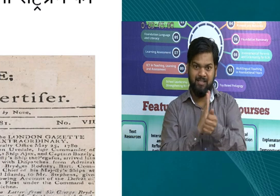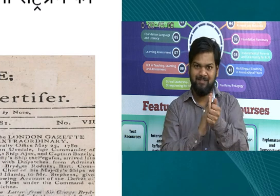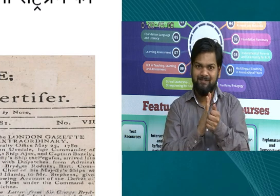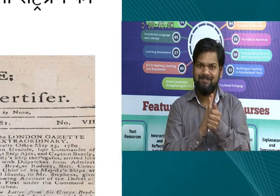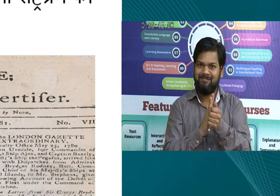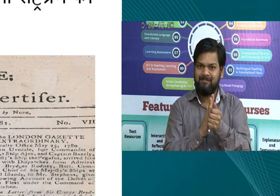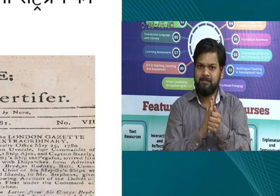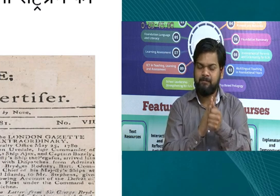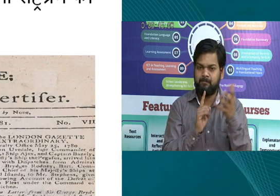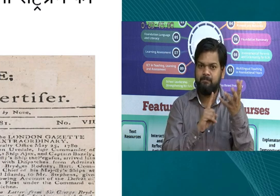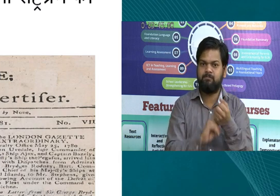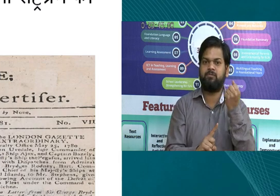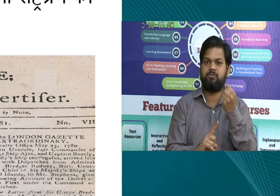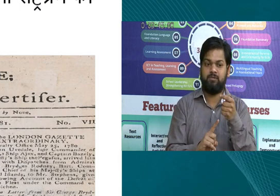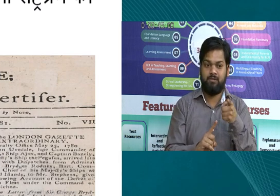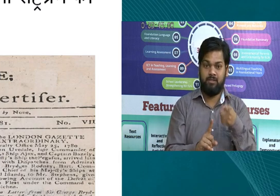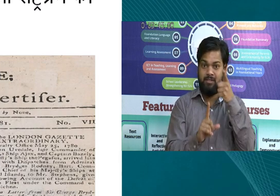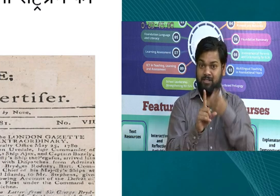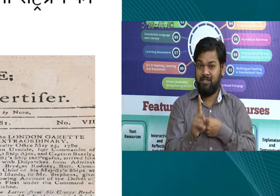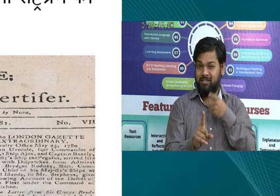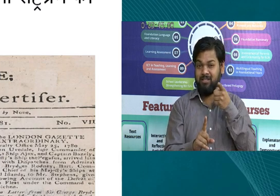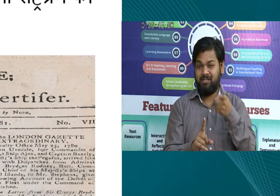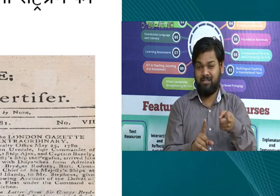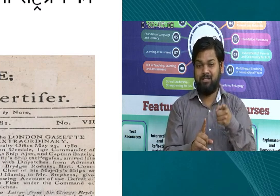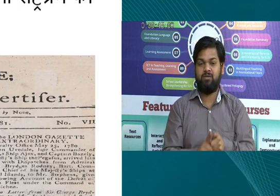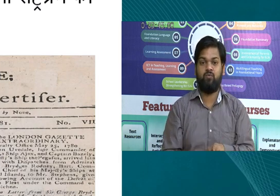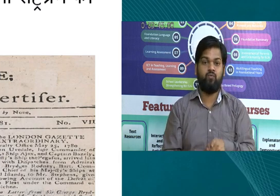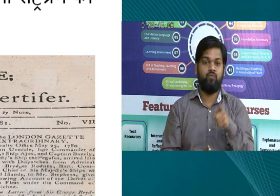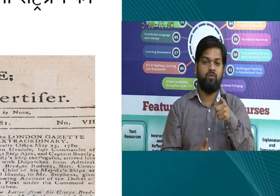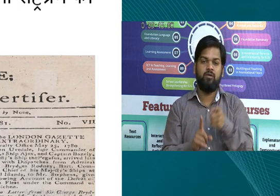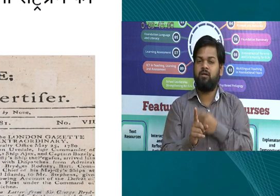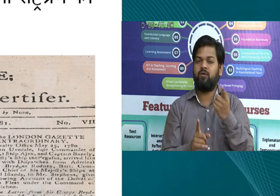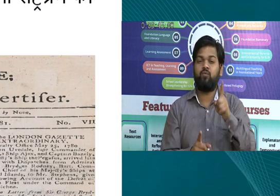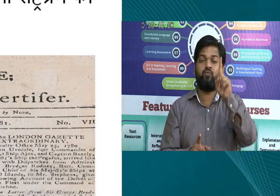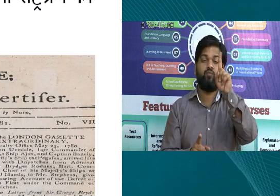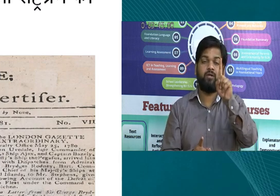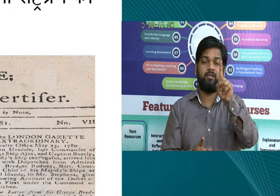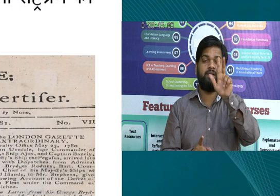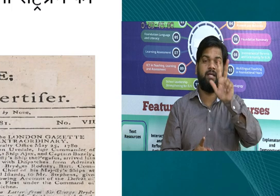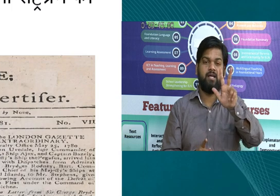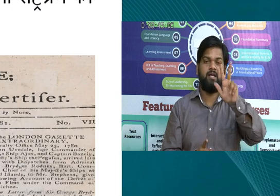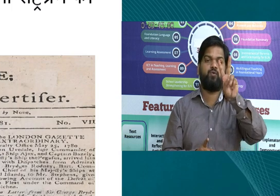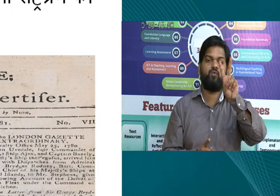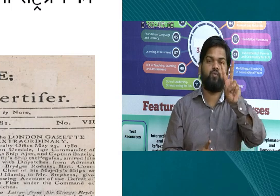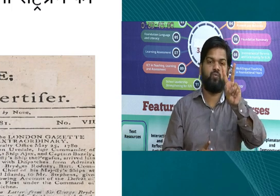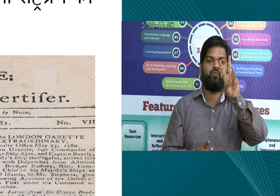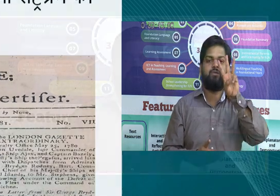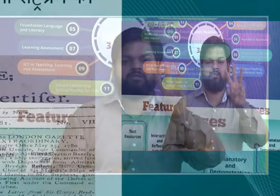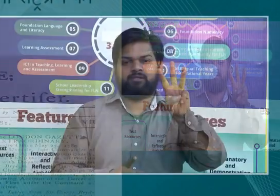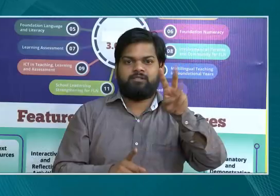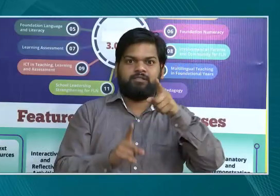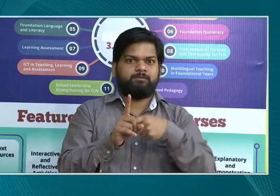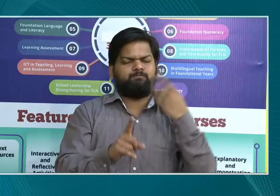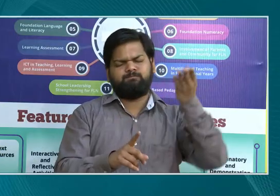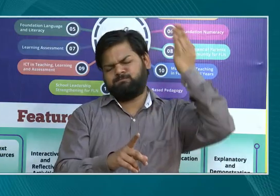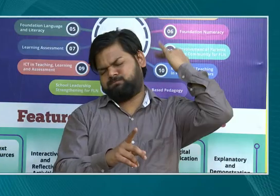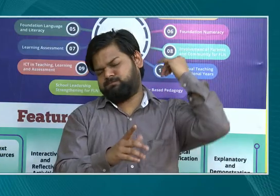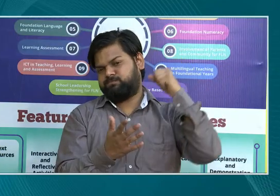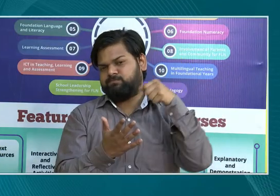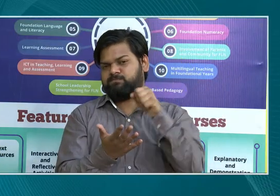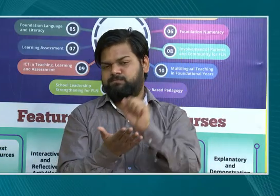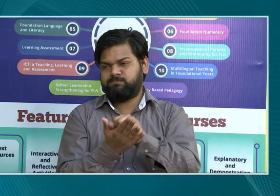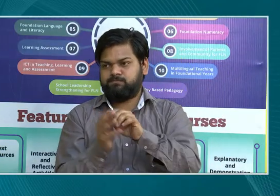ये उससे भी 100 साल पहले की 1823 की समय ये छुपी थी और ये शायद ये लेख तो उससे भी पिछली